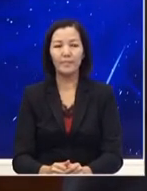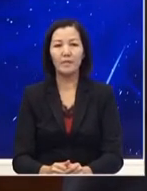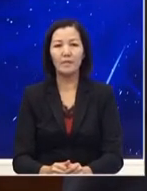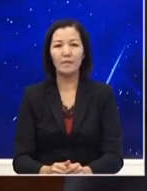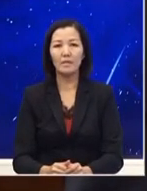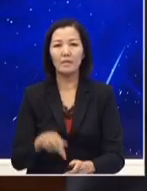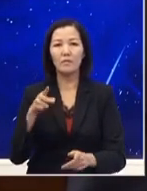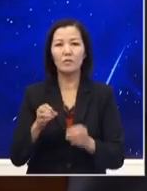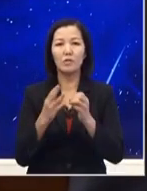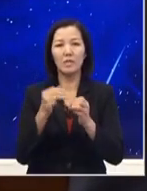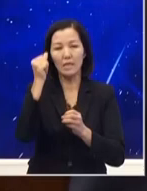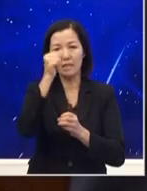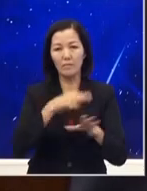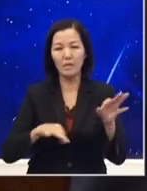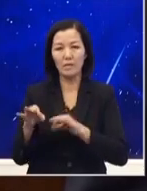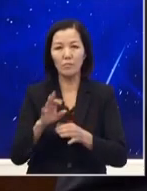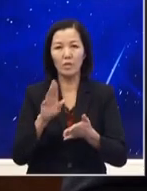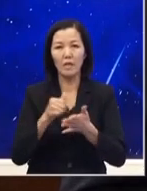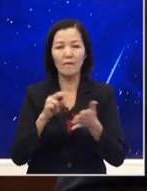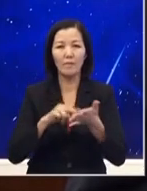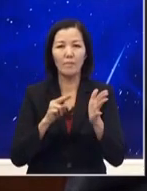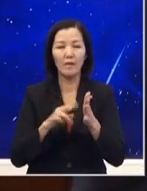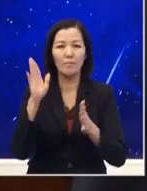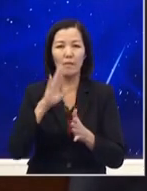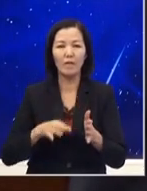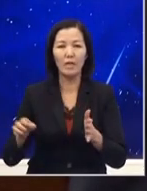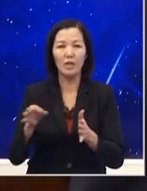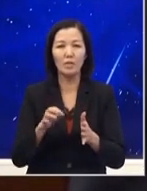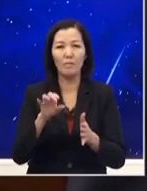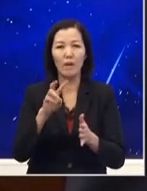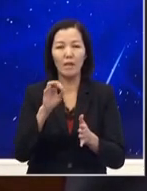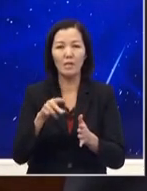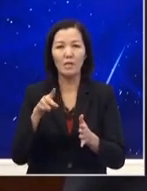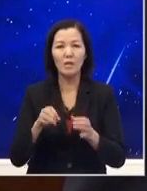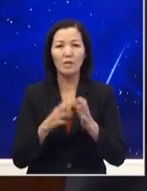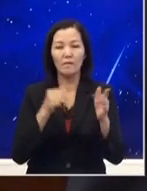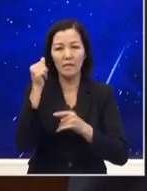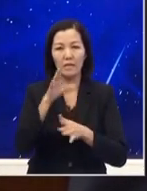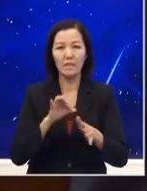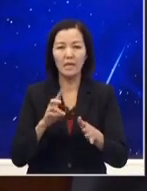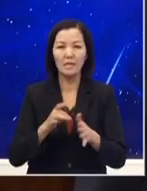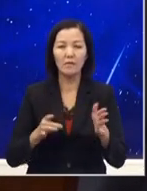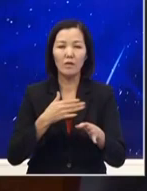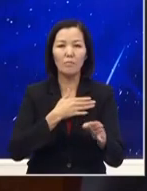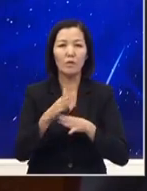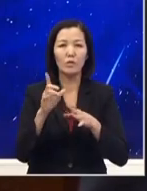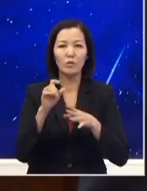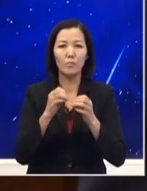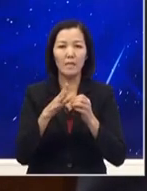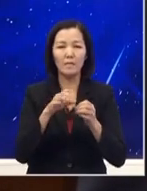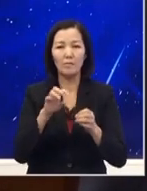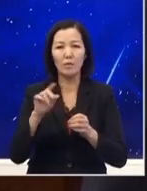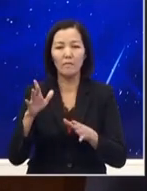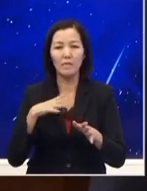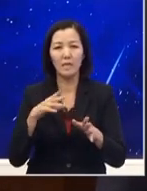В 2013 году был разработан генеральный план побережья Балхаша. Мы в 2019 году в Сарканский район было выделено 115 миллионов